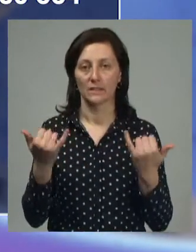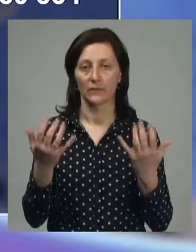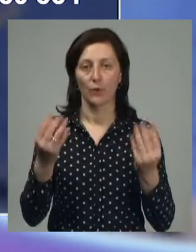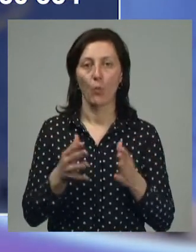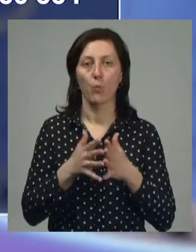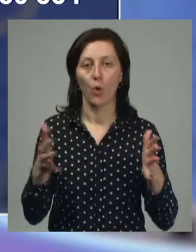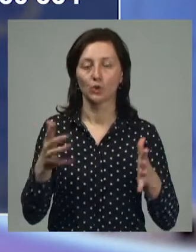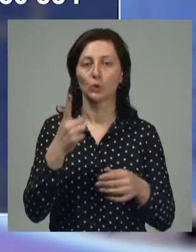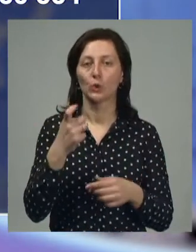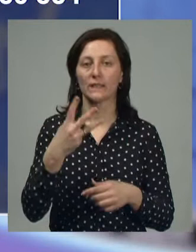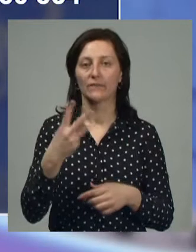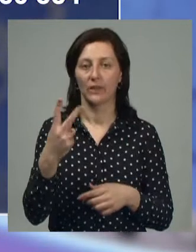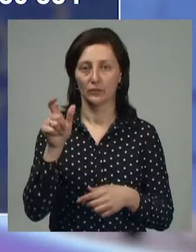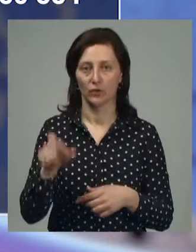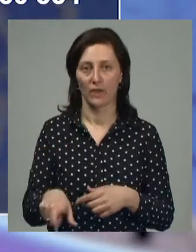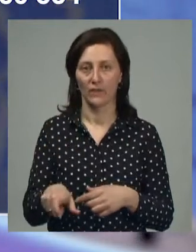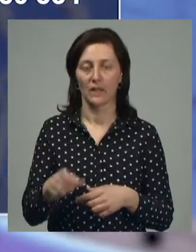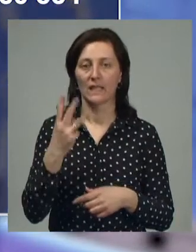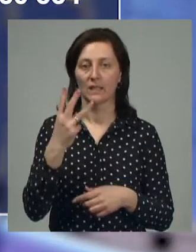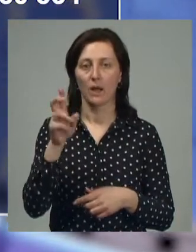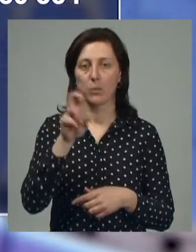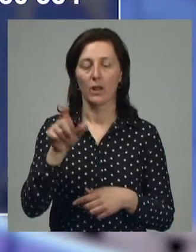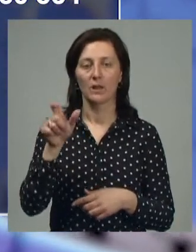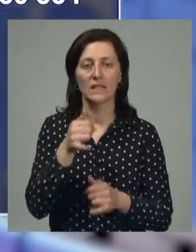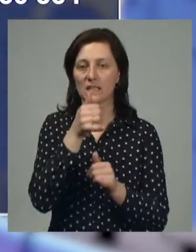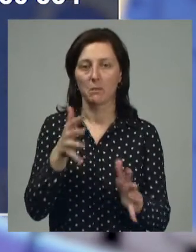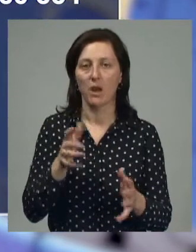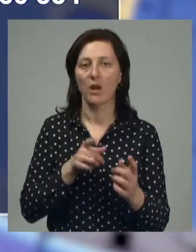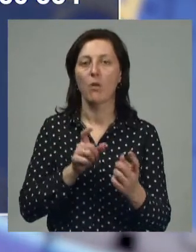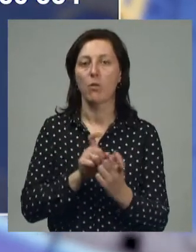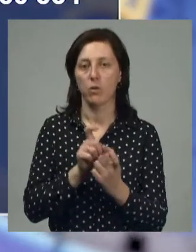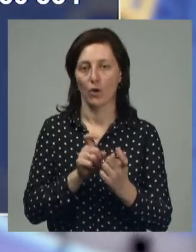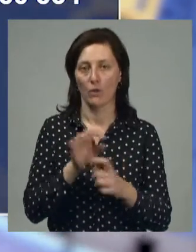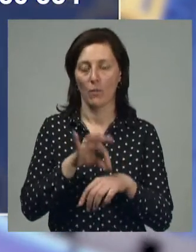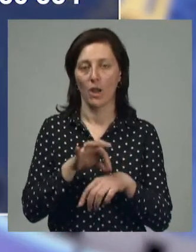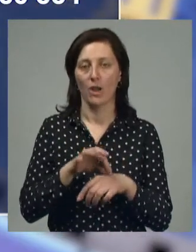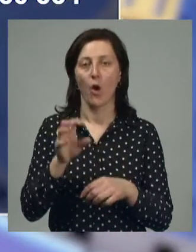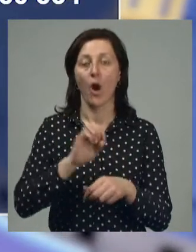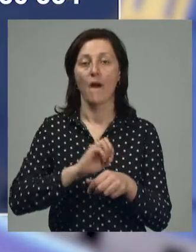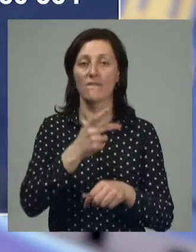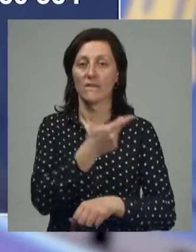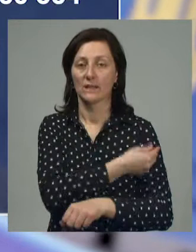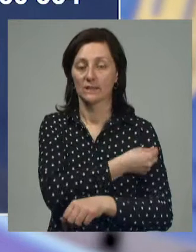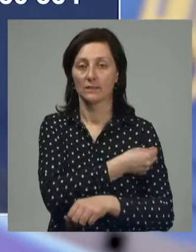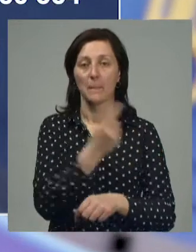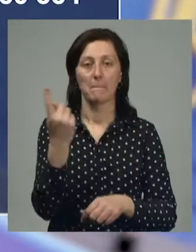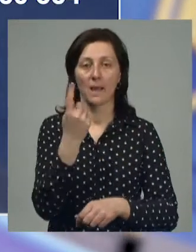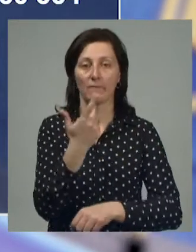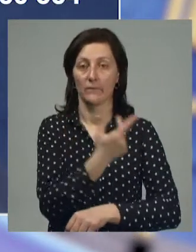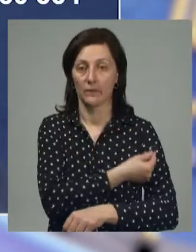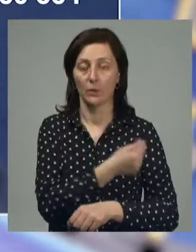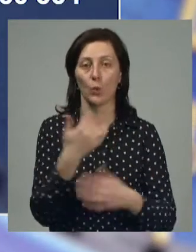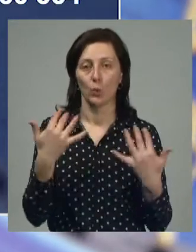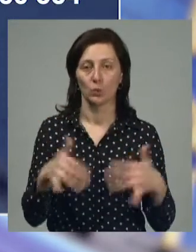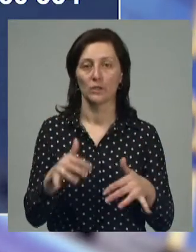больше 132 человека. Трое белгородцев не смогли побороть болезнь. Что касается вакцинации от коронавируса, первым компонентом привились